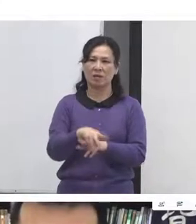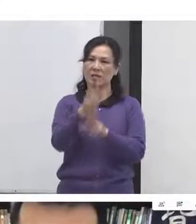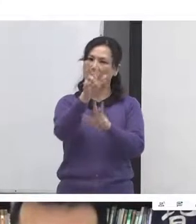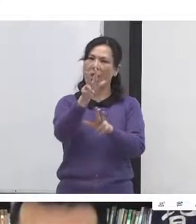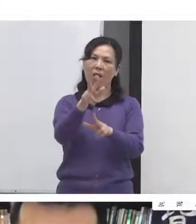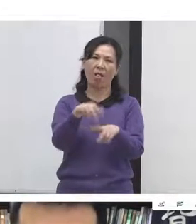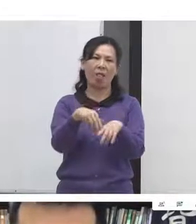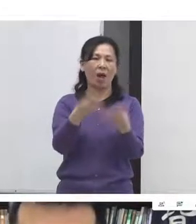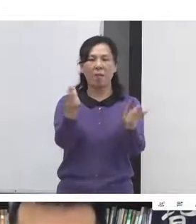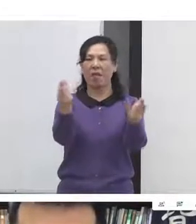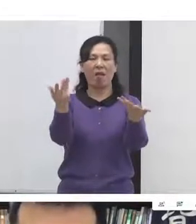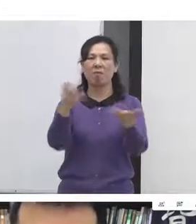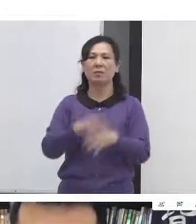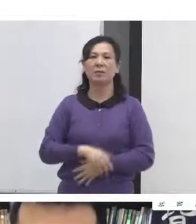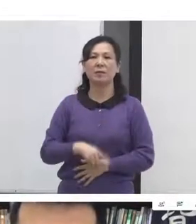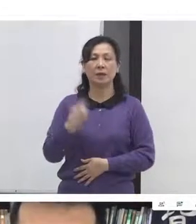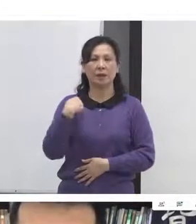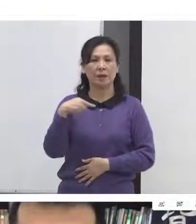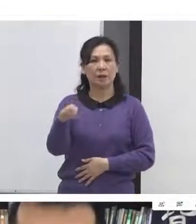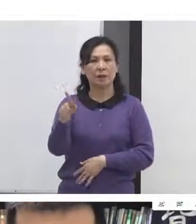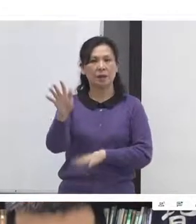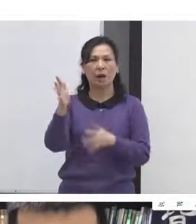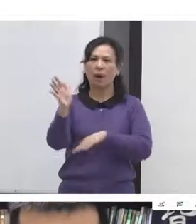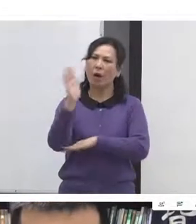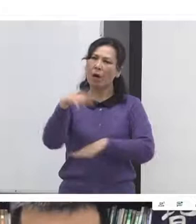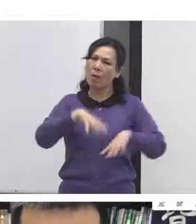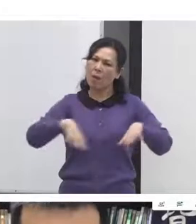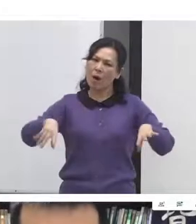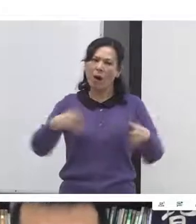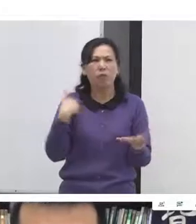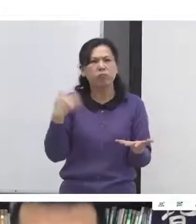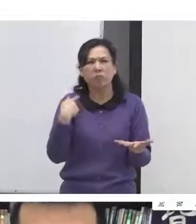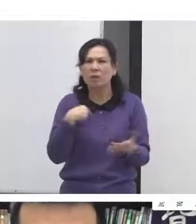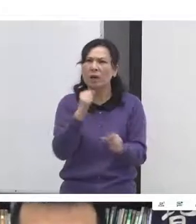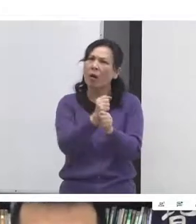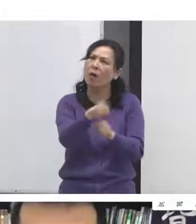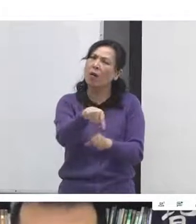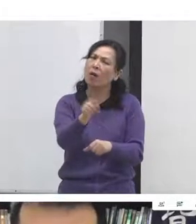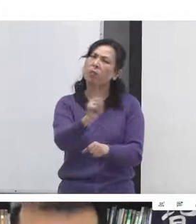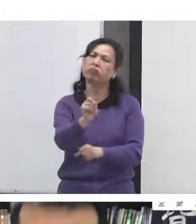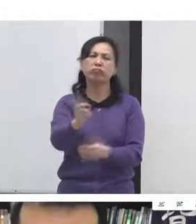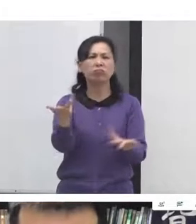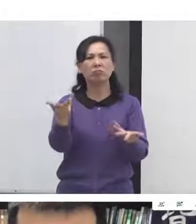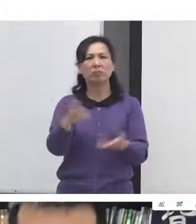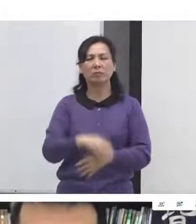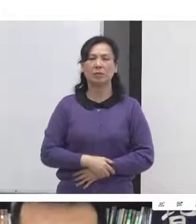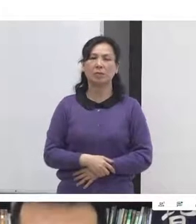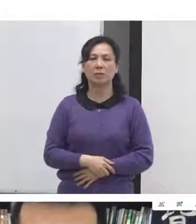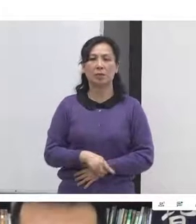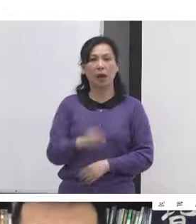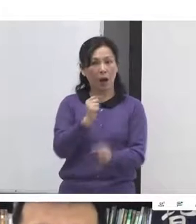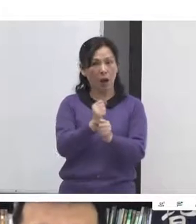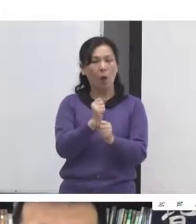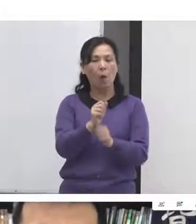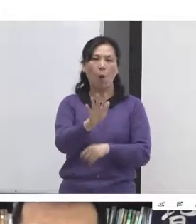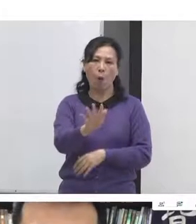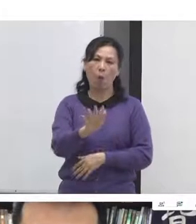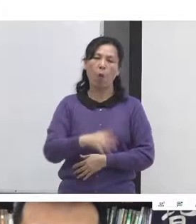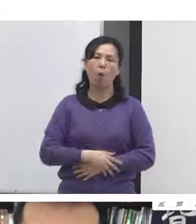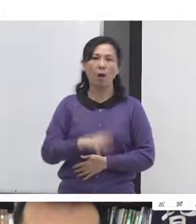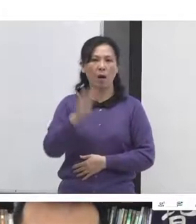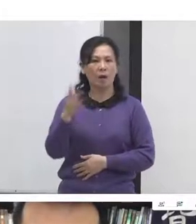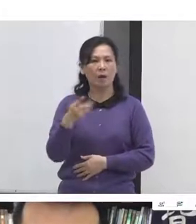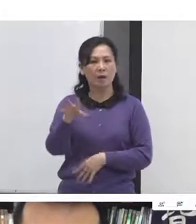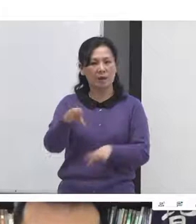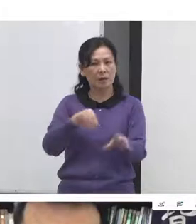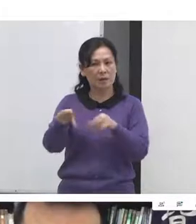为很多政府单位其实不理解为什么要做这件事情，所以以至于说，虽然有做了这件事情，但是 资